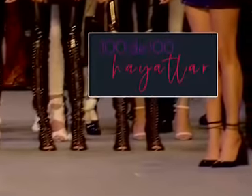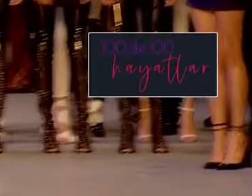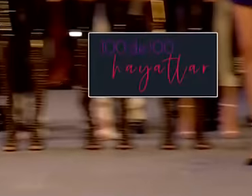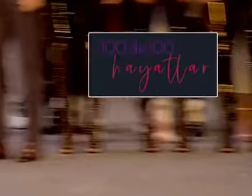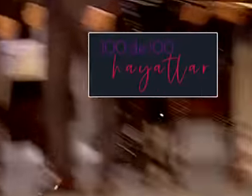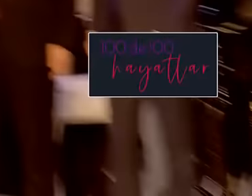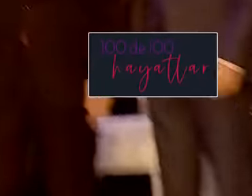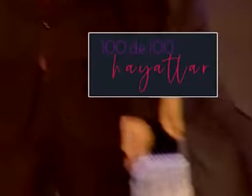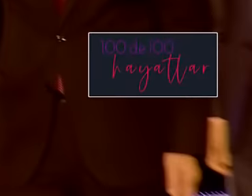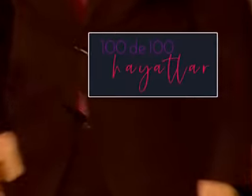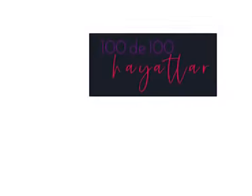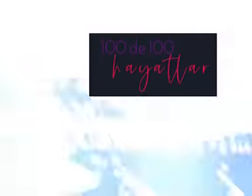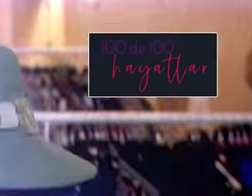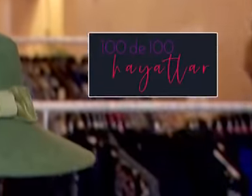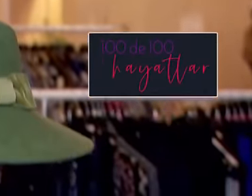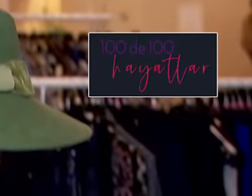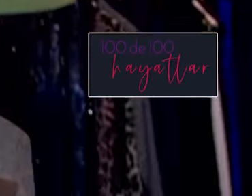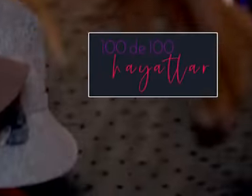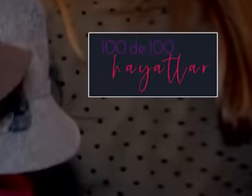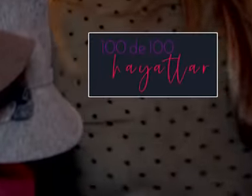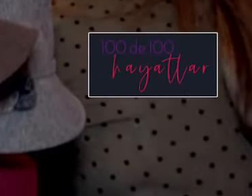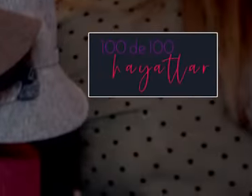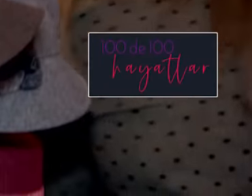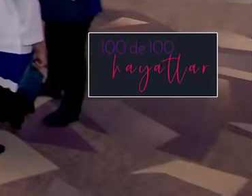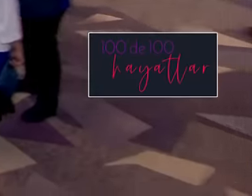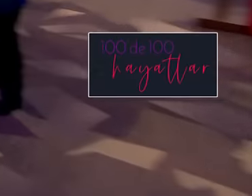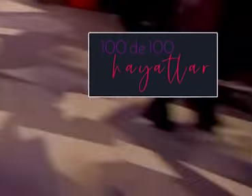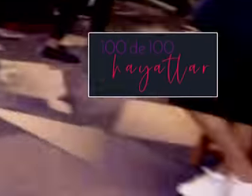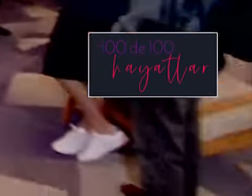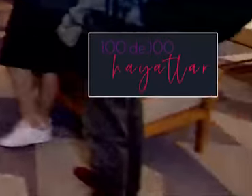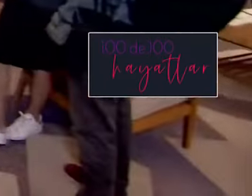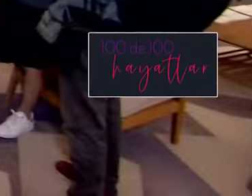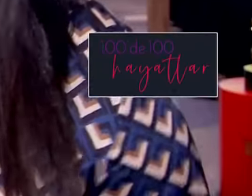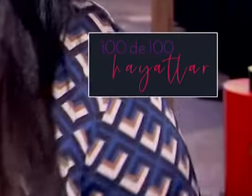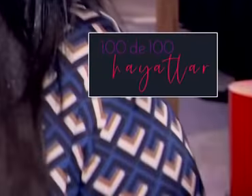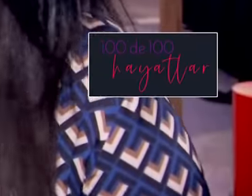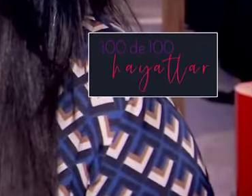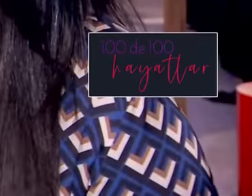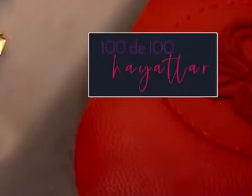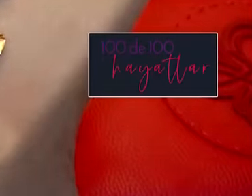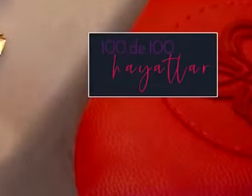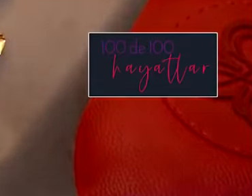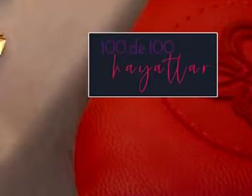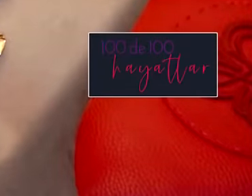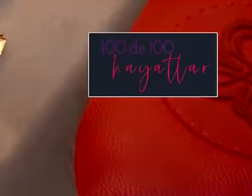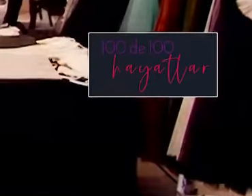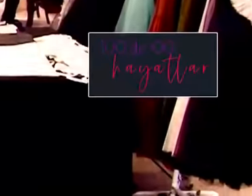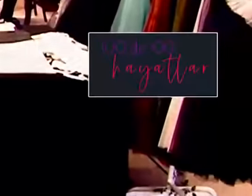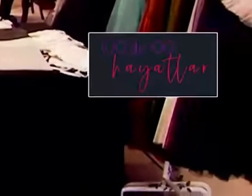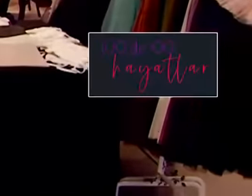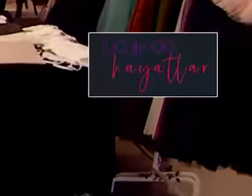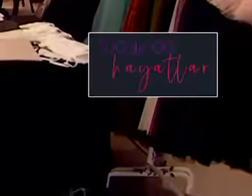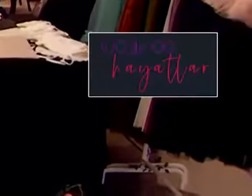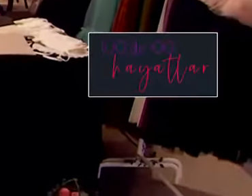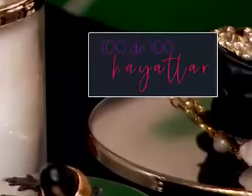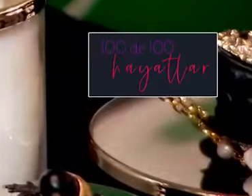resmen çıkarma yaptı. Girişimci kadınlar bir araya geldi. Aa, çok heyecanlıyız. Markaların ürünleri